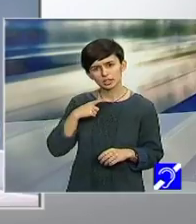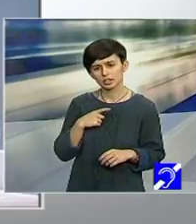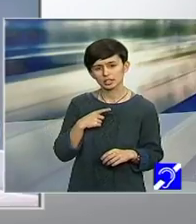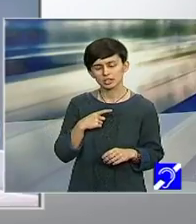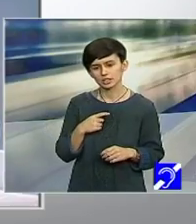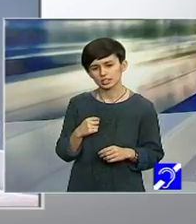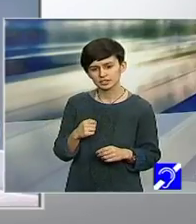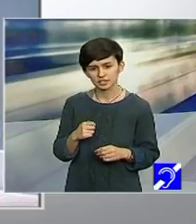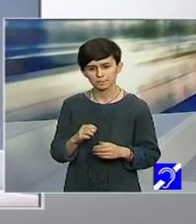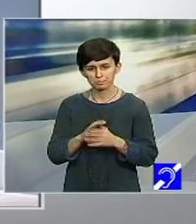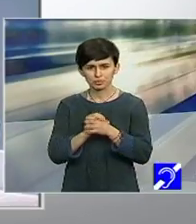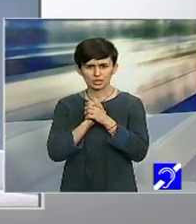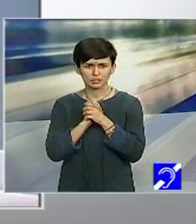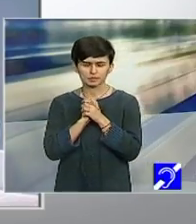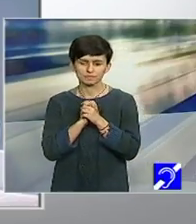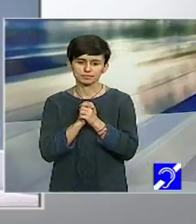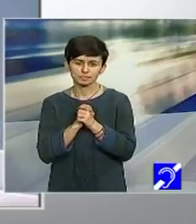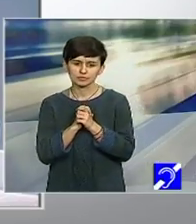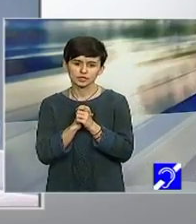cheia succesului și,